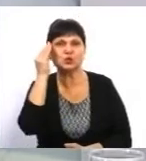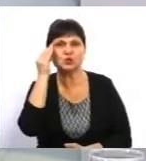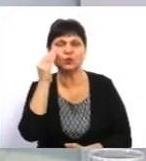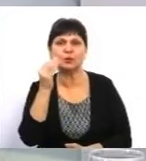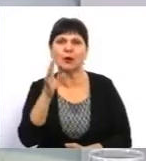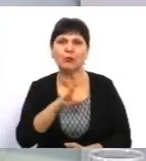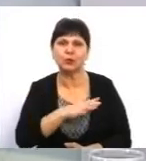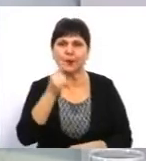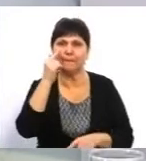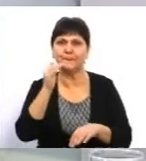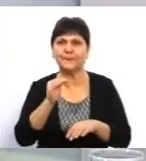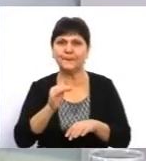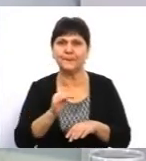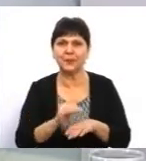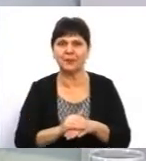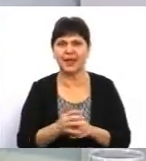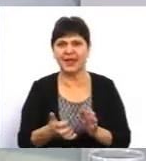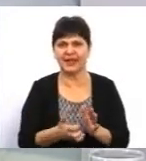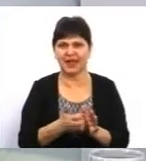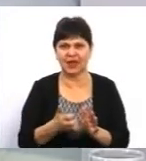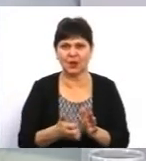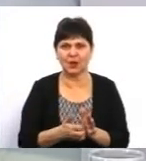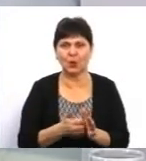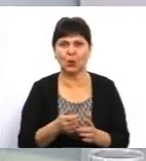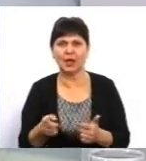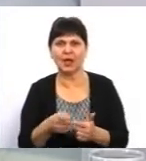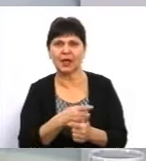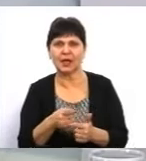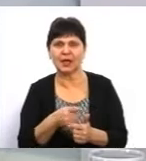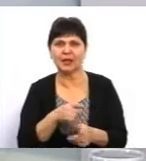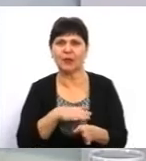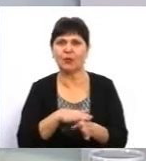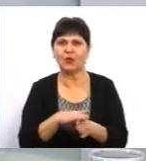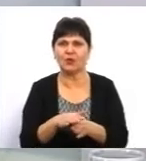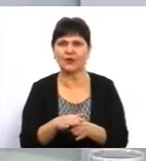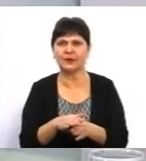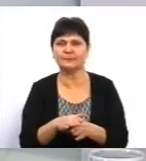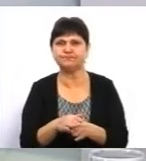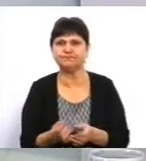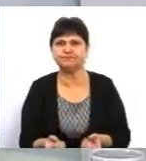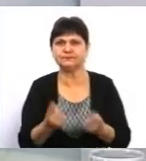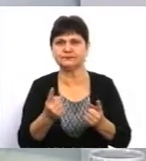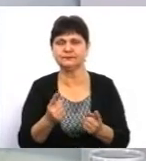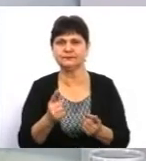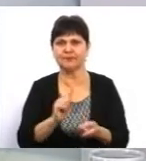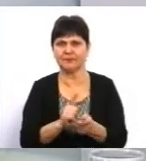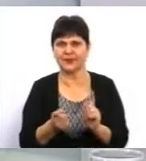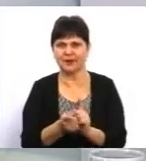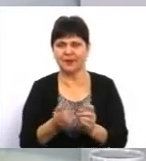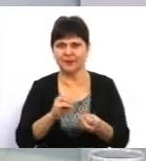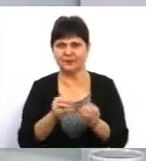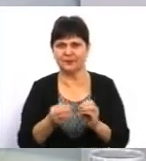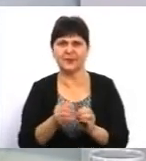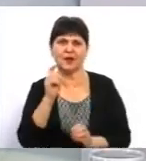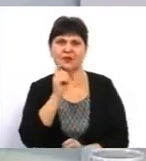ось, скажімо, можливо, недоліки чи проблеми, з якими зіштовхнулись саме у Вінниці під час використання ось